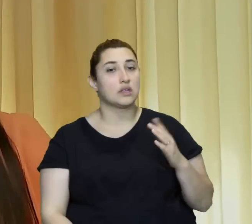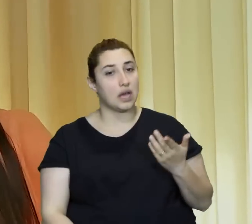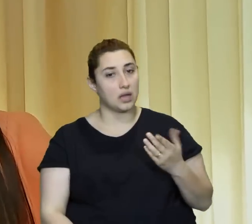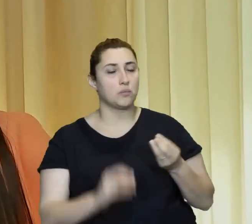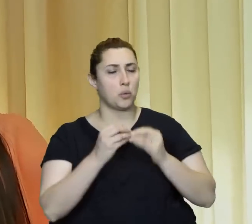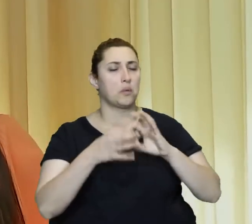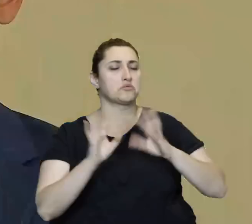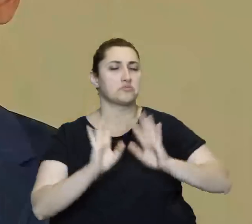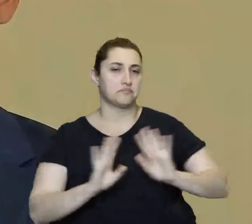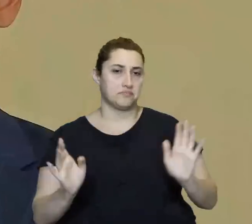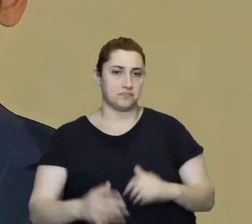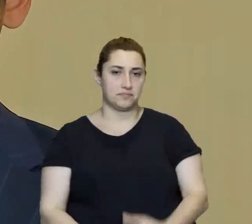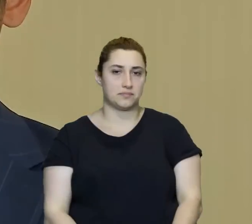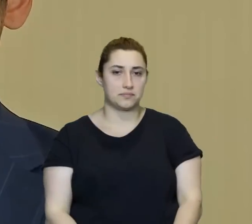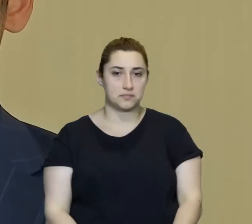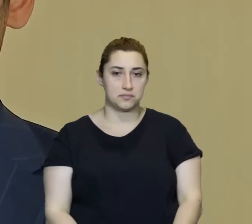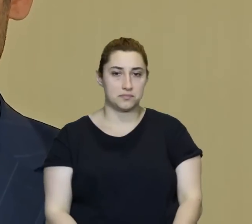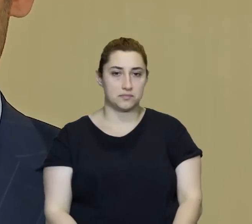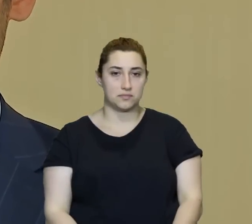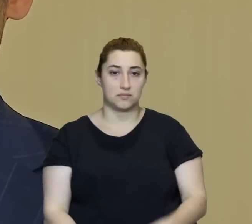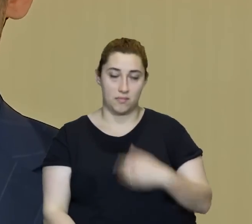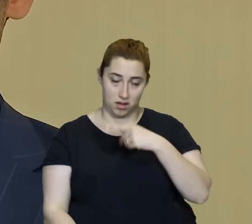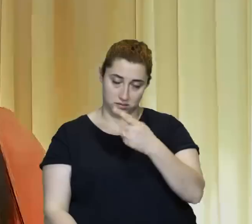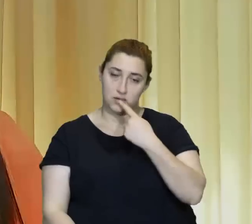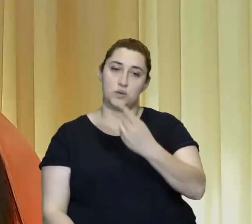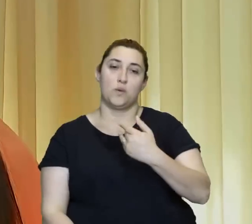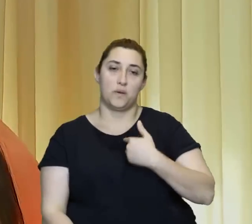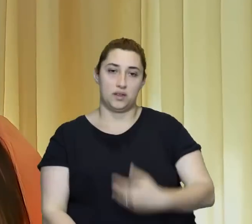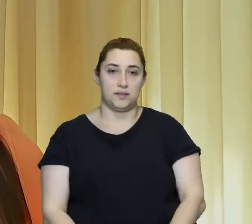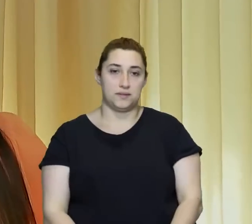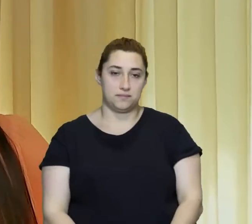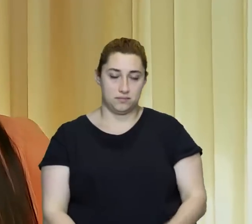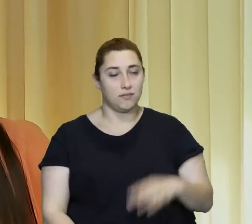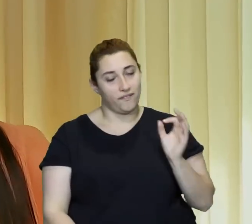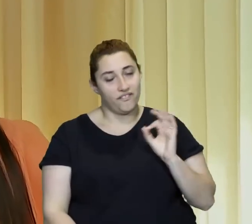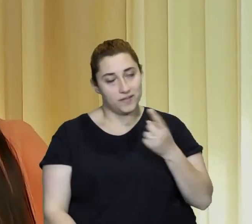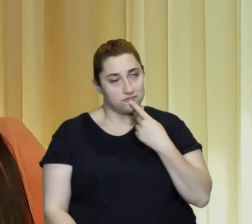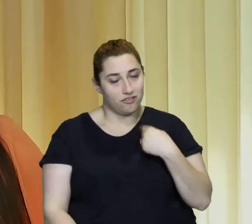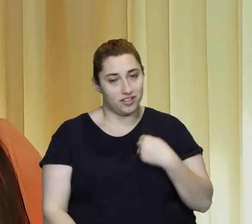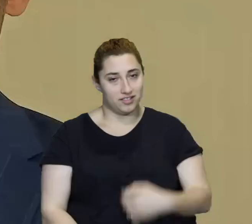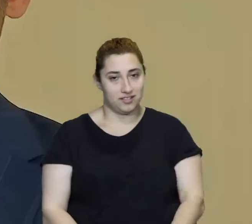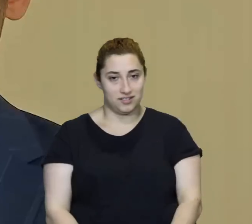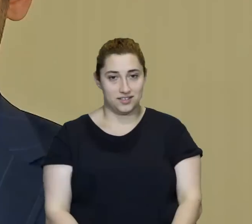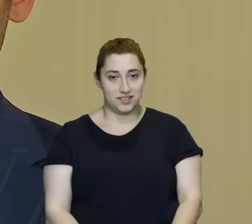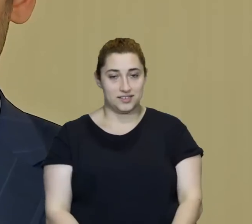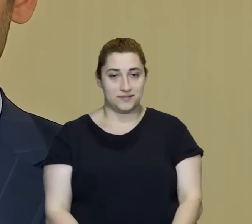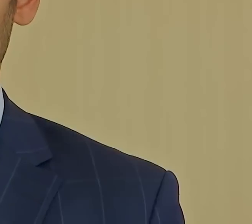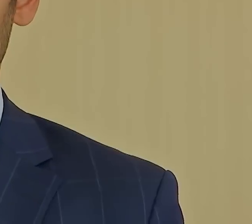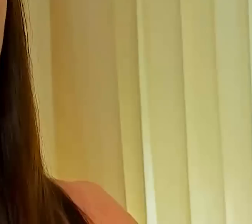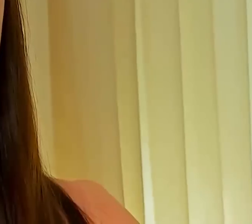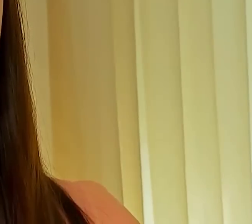Yani sorun çözüldü. Ben sana söylemiştim. İkisi de gülümsüyor. Evet, söylemiştin.